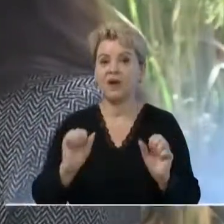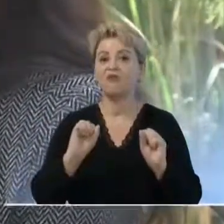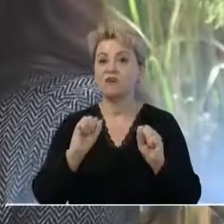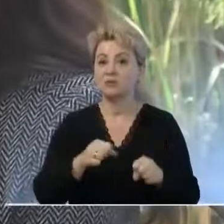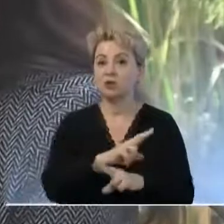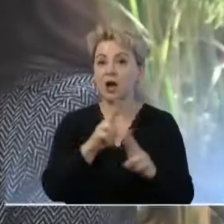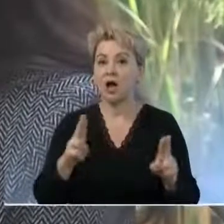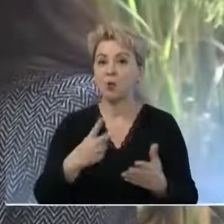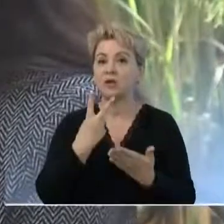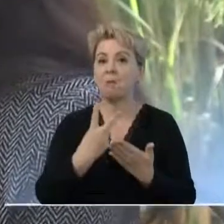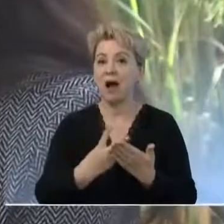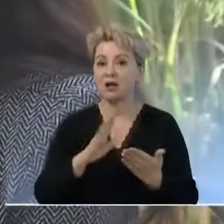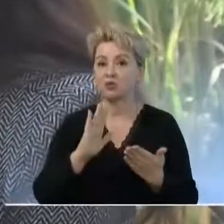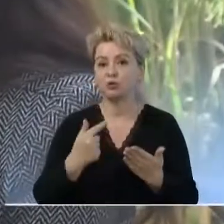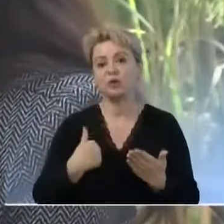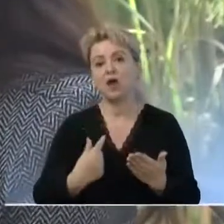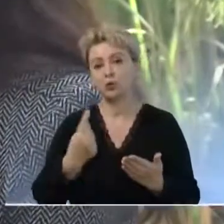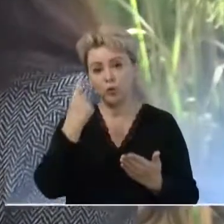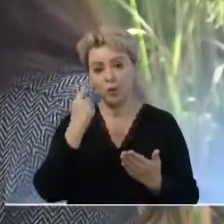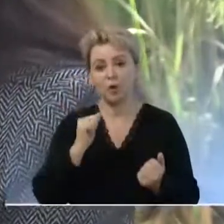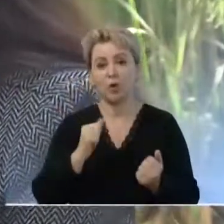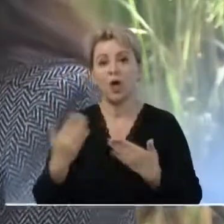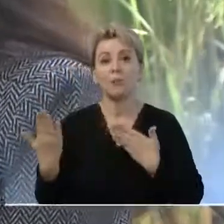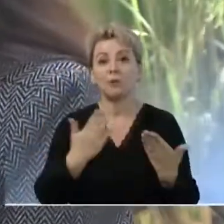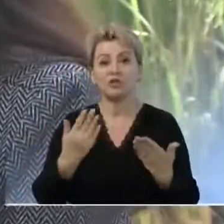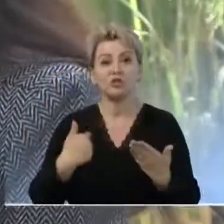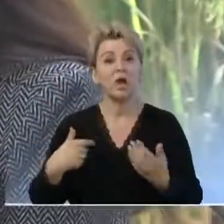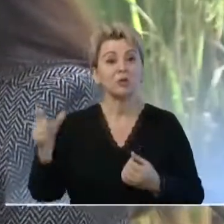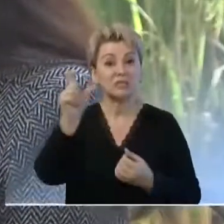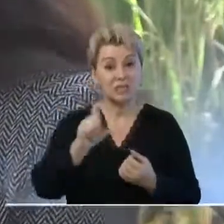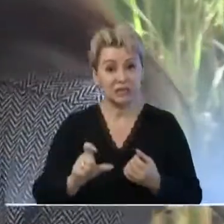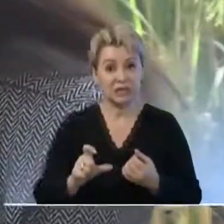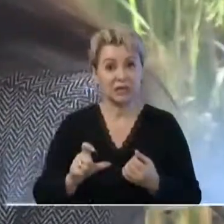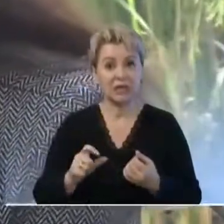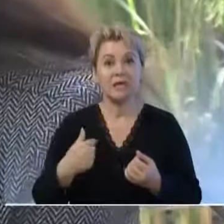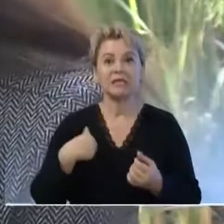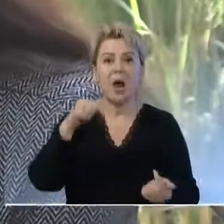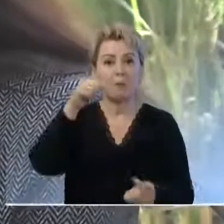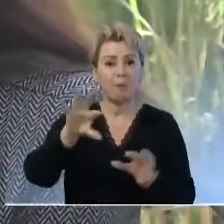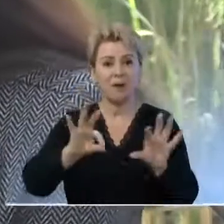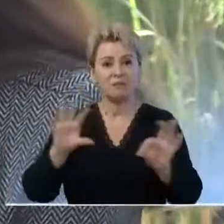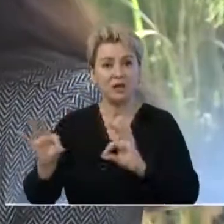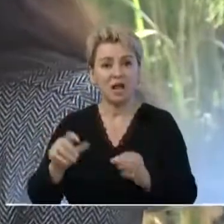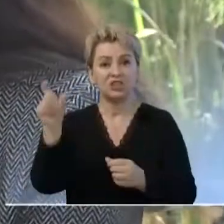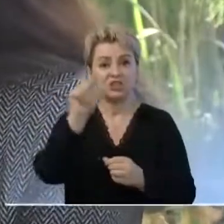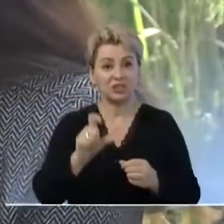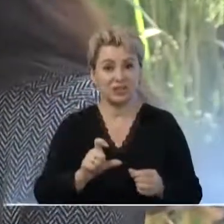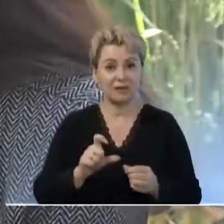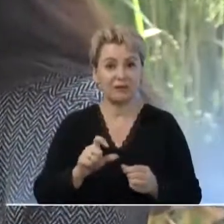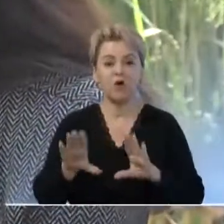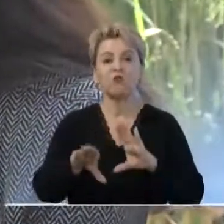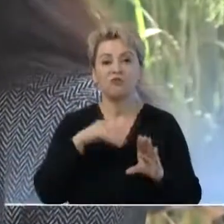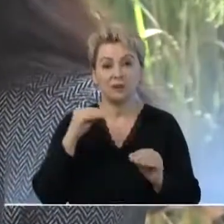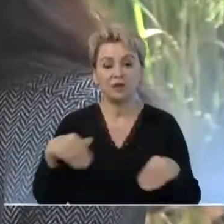возможно, там какой-то показ будет. Но я думаю, прочитаю-ка я стихи. Я подбирала стихи,